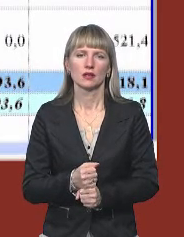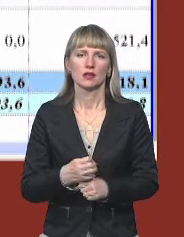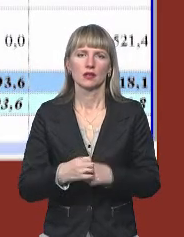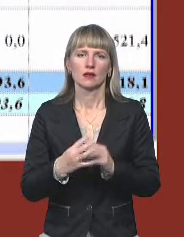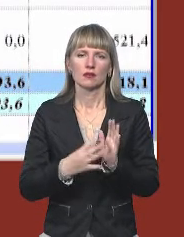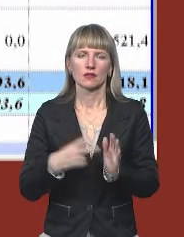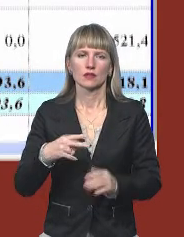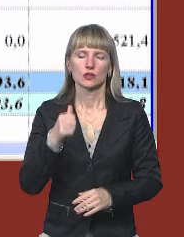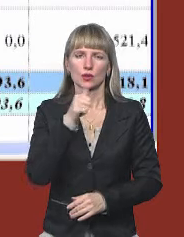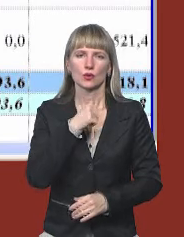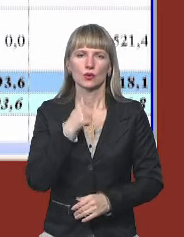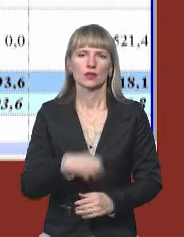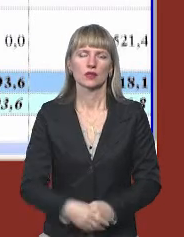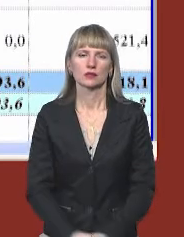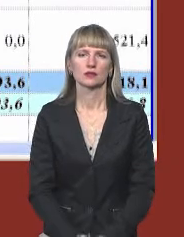роки.